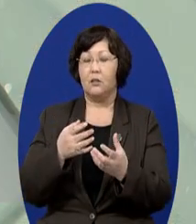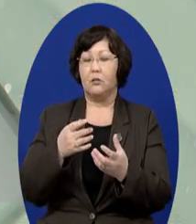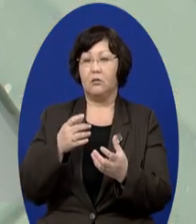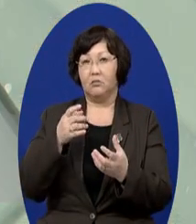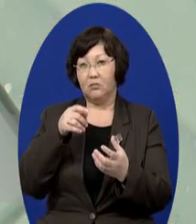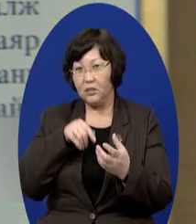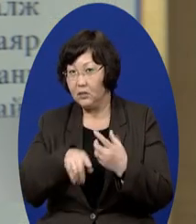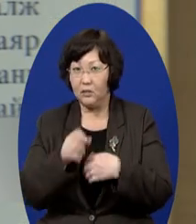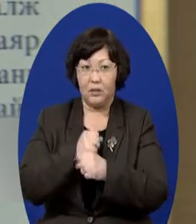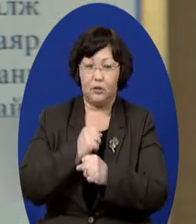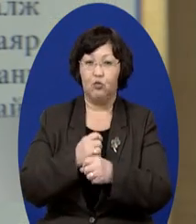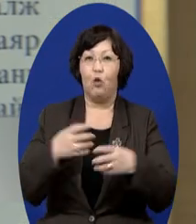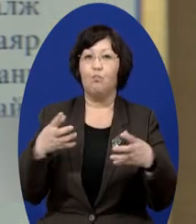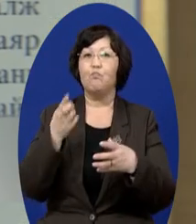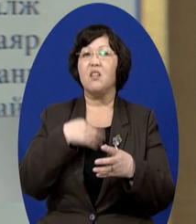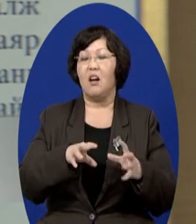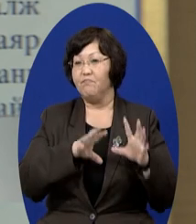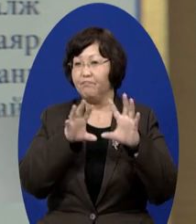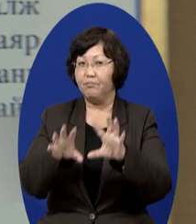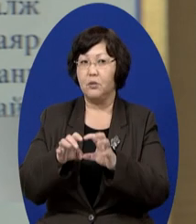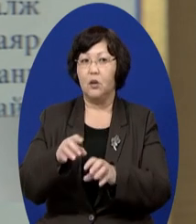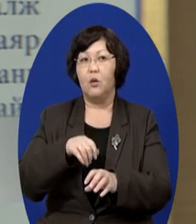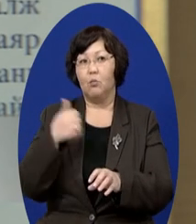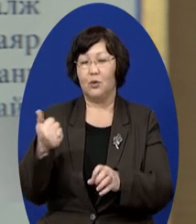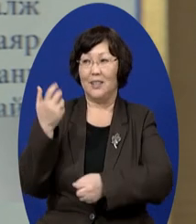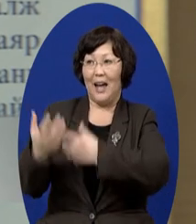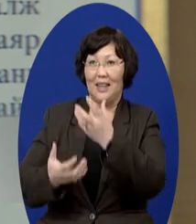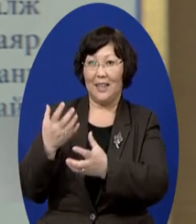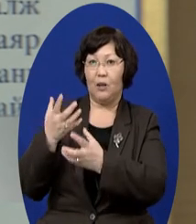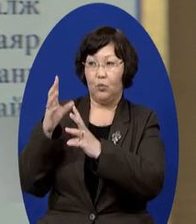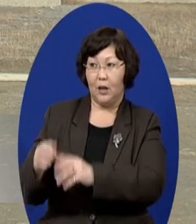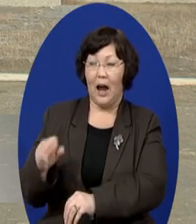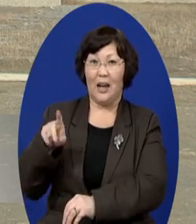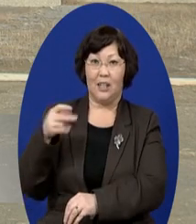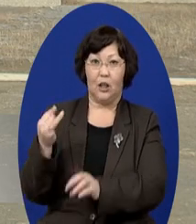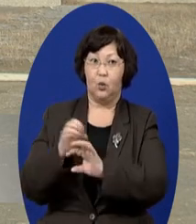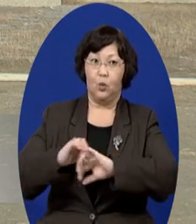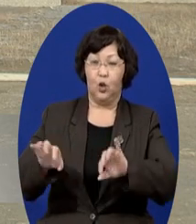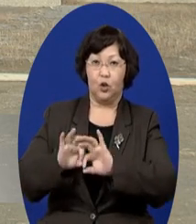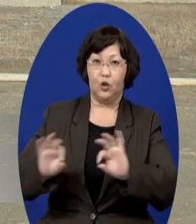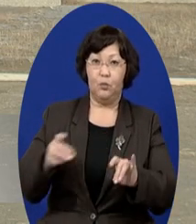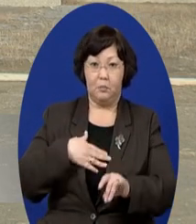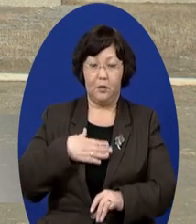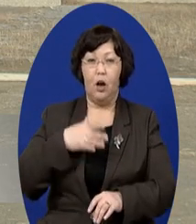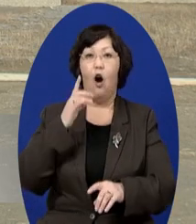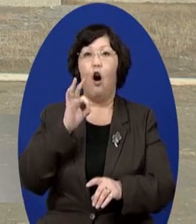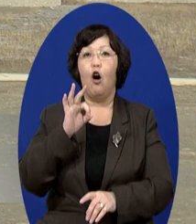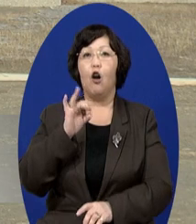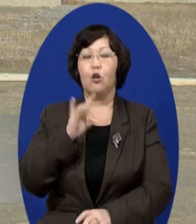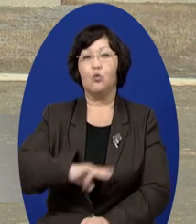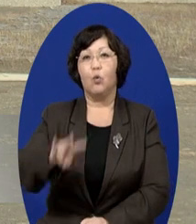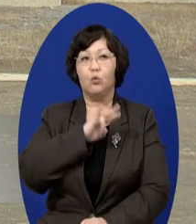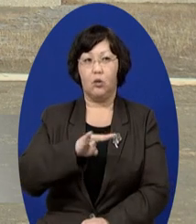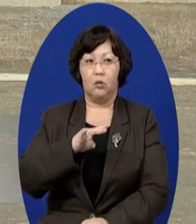бусад галын анги одоо юм дээрээс бол юу гараа ялгаатай юм бэ гэх юм бол одоо манайх бол одоо тухайн бол одоо орон нутгаараа бас хөрж одоо орон